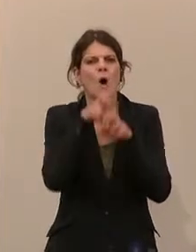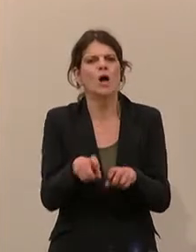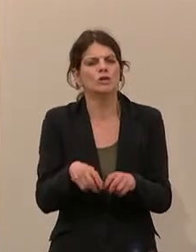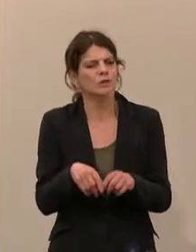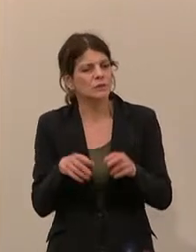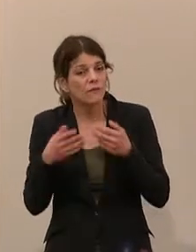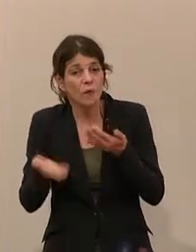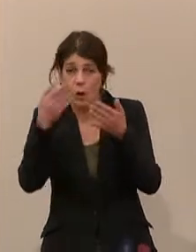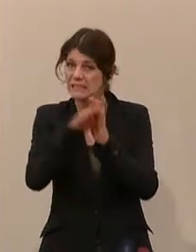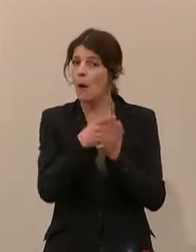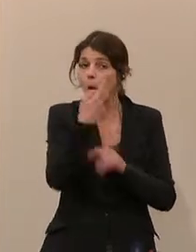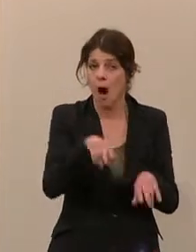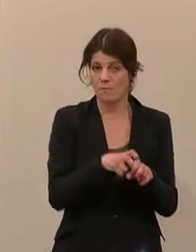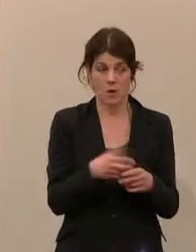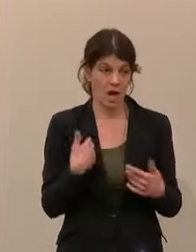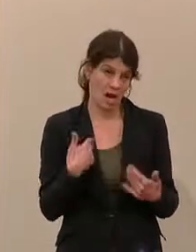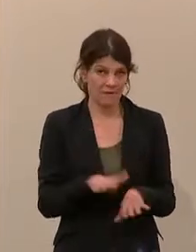Forschungsförderungsgesetz